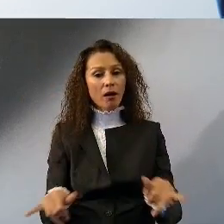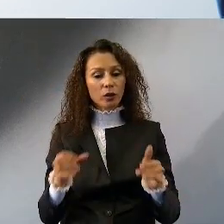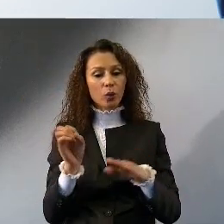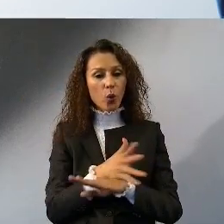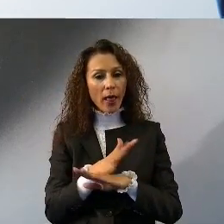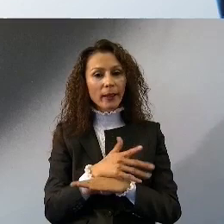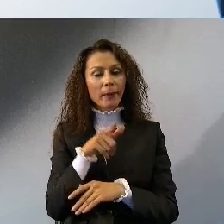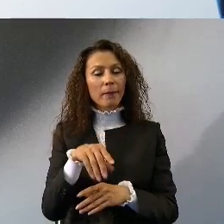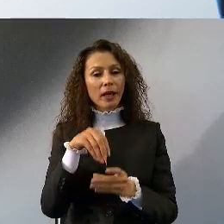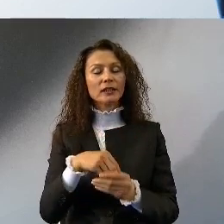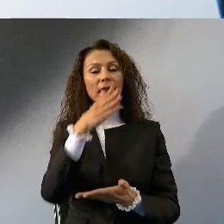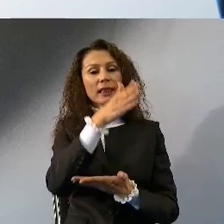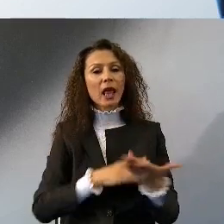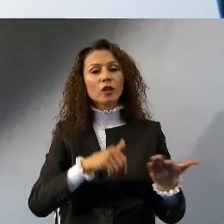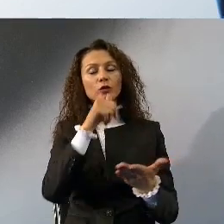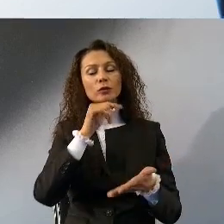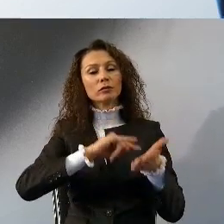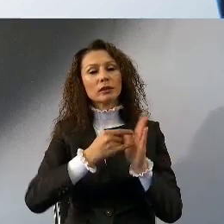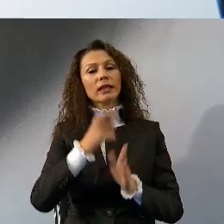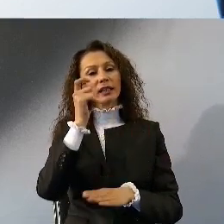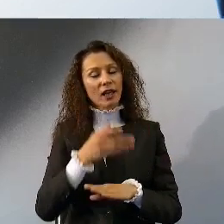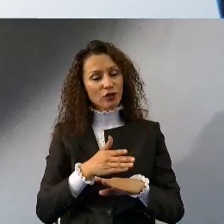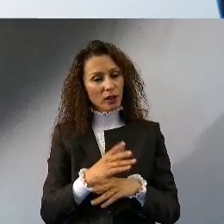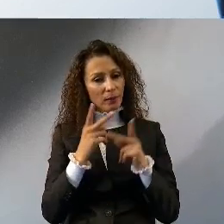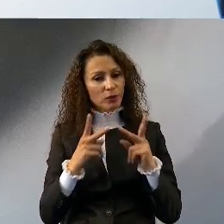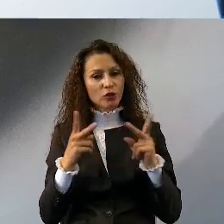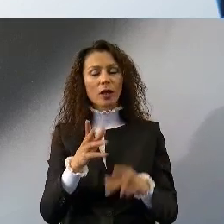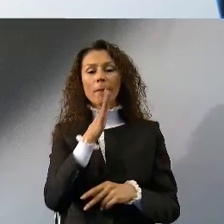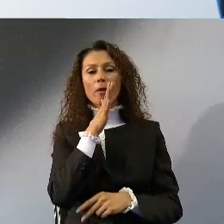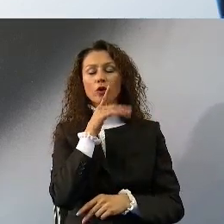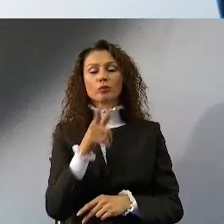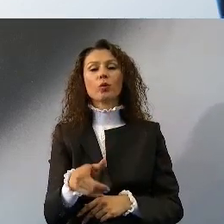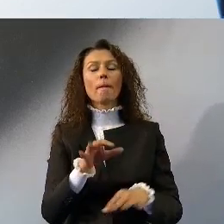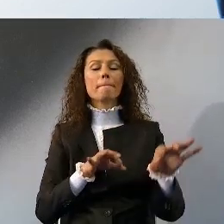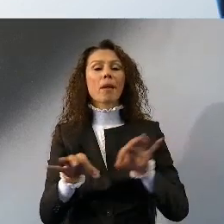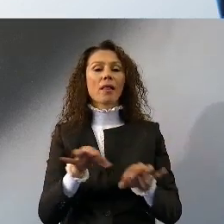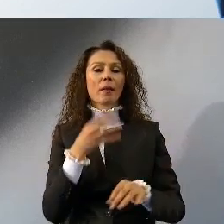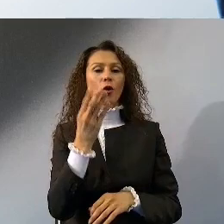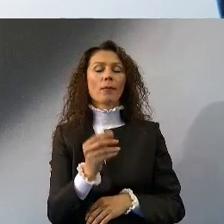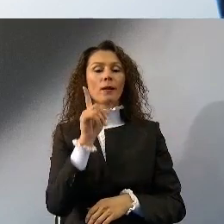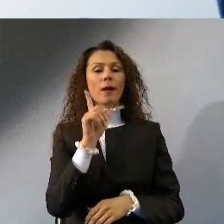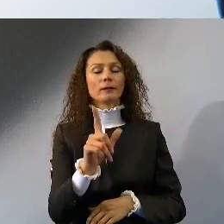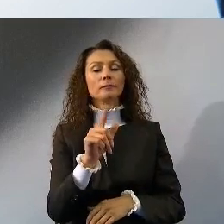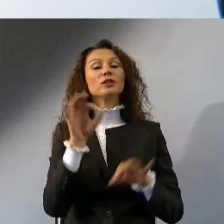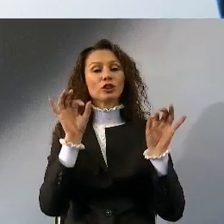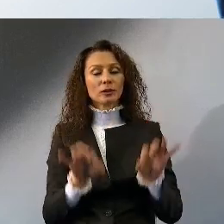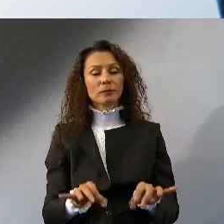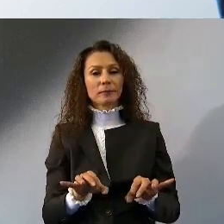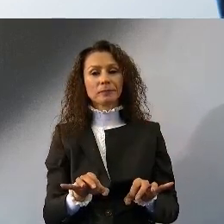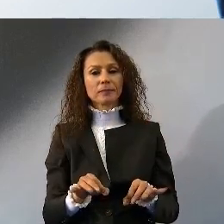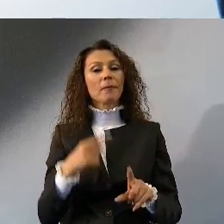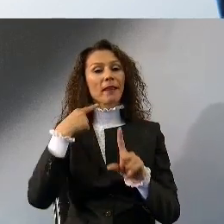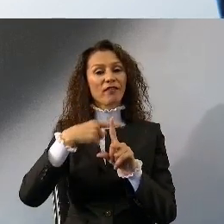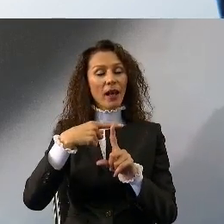çok daha az suyla, yarısıyla gerçekleştirebileceğini biliyoruz. Buna yönelik bir ürün planlaması yapılması lazım. Şimdi